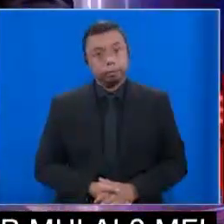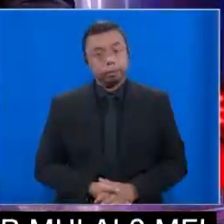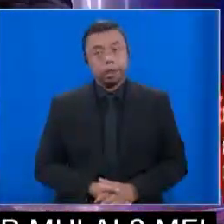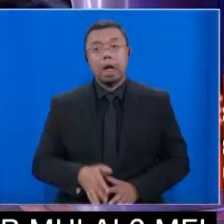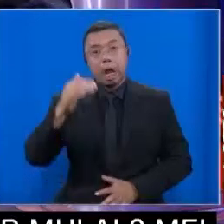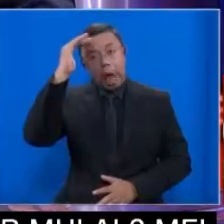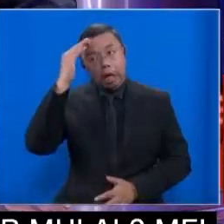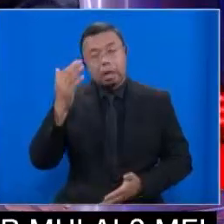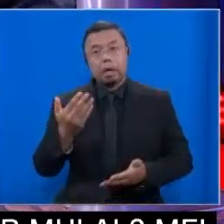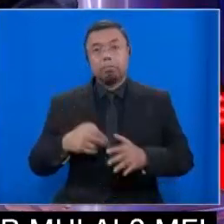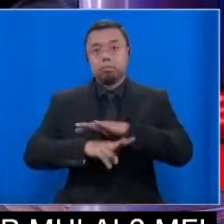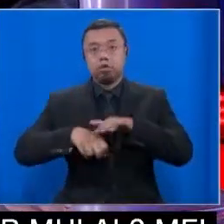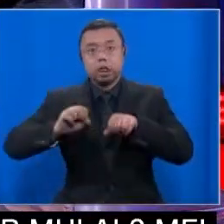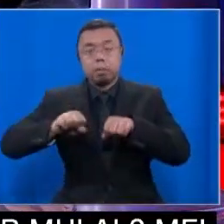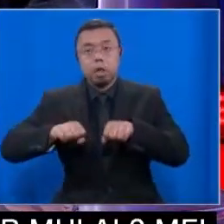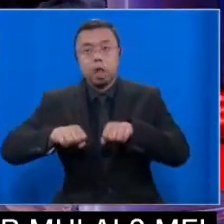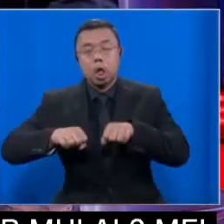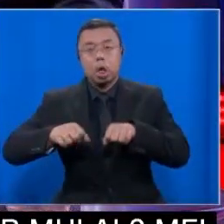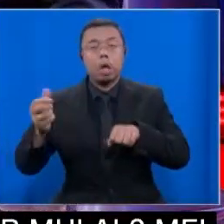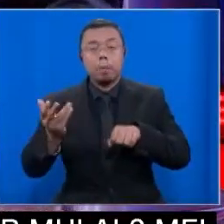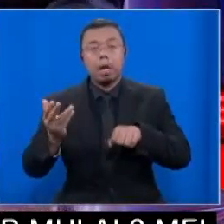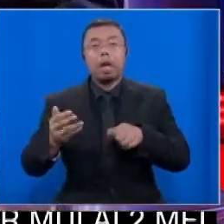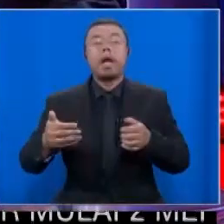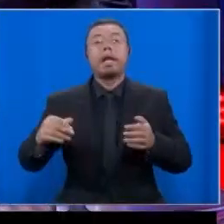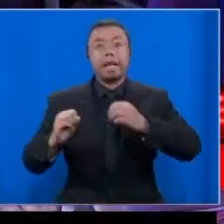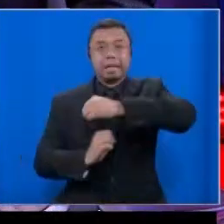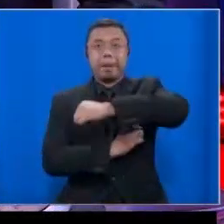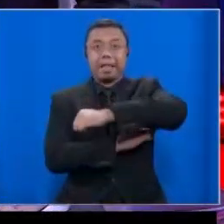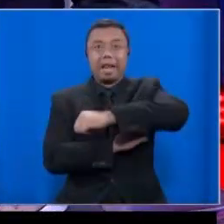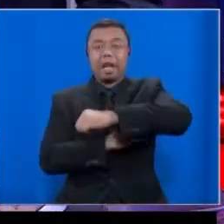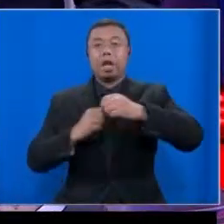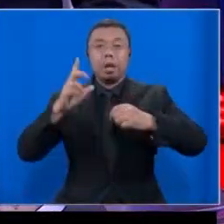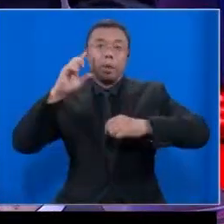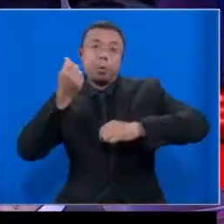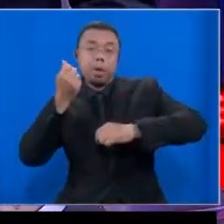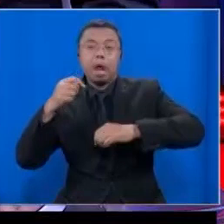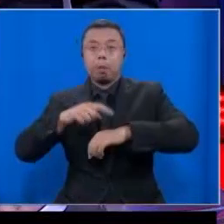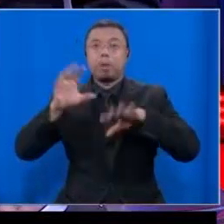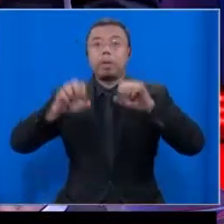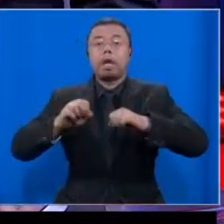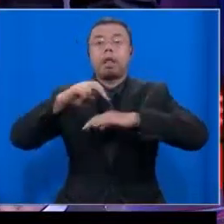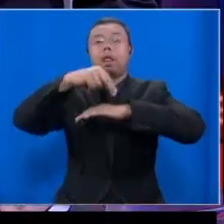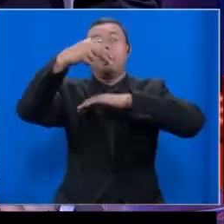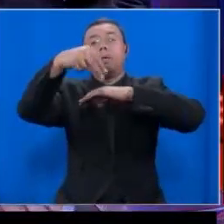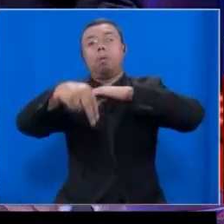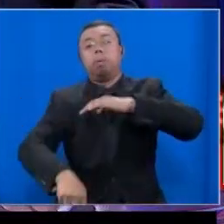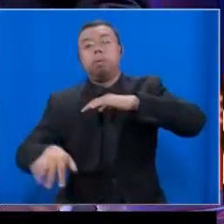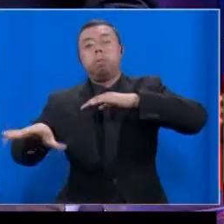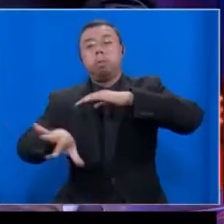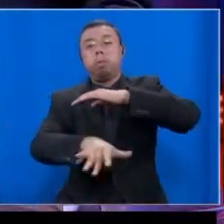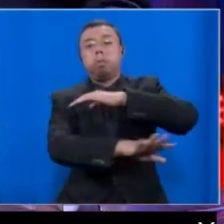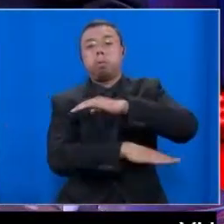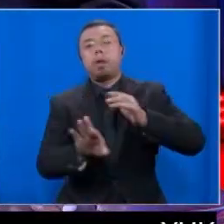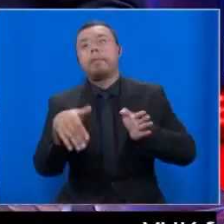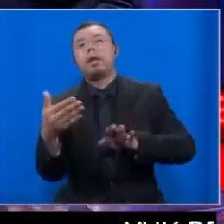Pria diduga maling sepeda motor yang nekat terjun ke laut dari atas jembatan Suramadu saat akan dibekuk warga ditemukan tewas akibat tenggelam.